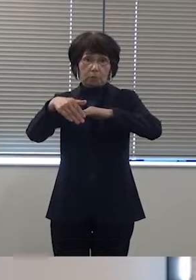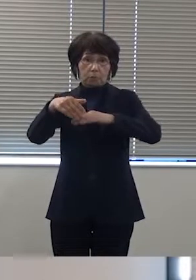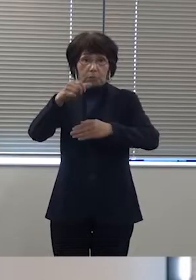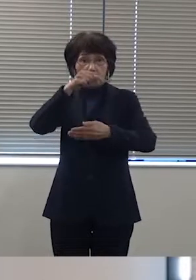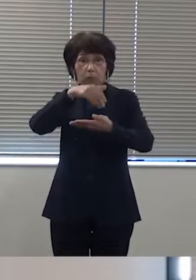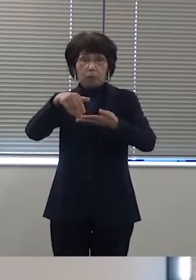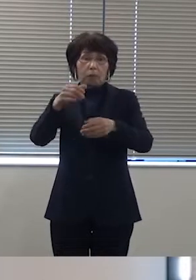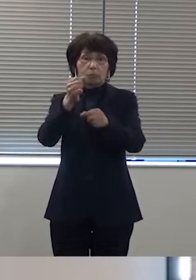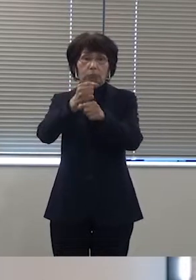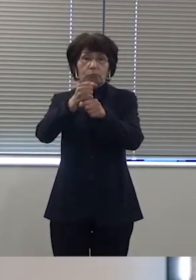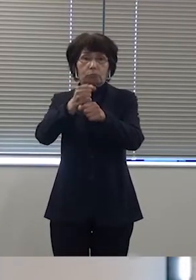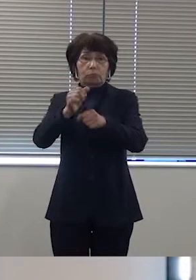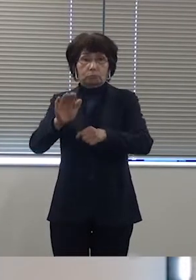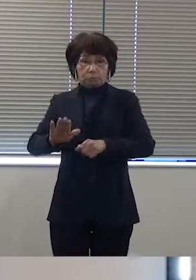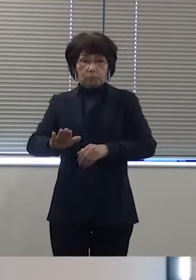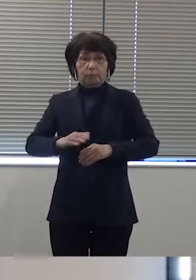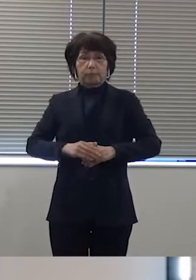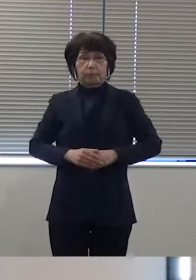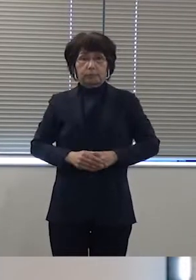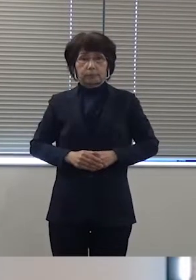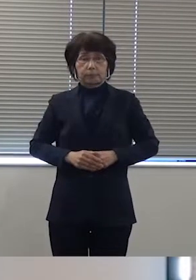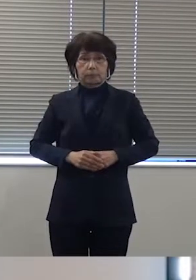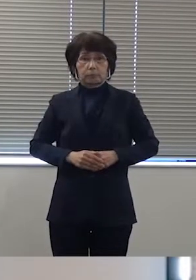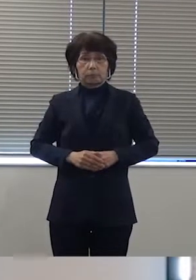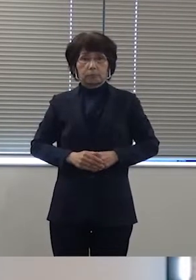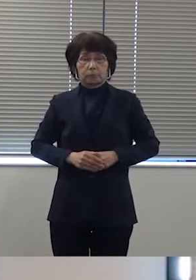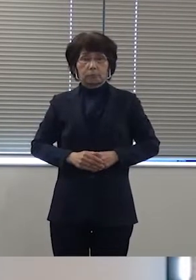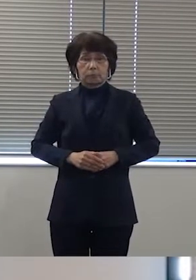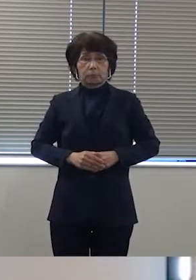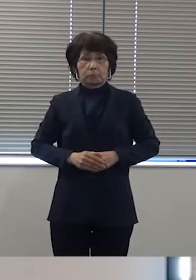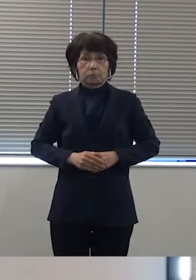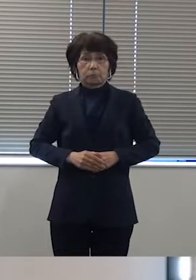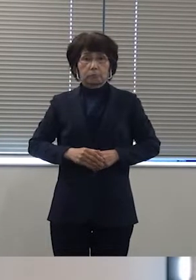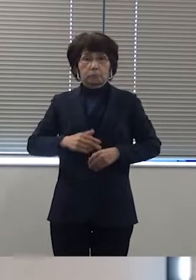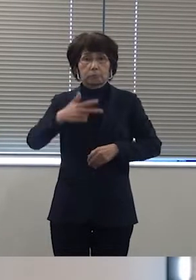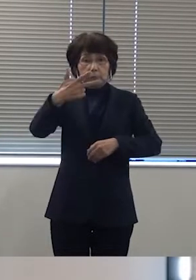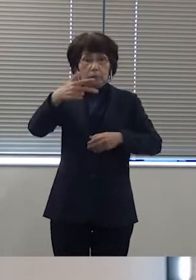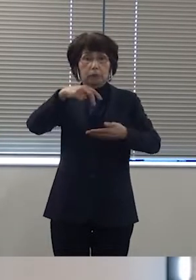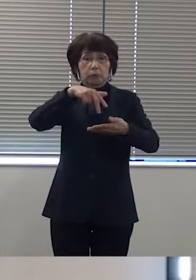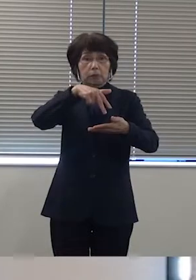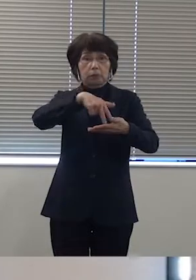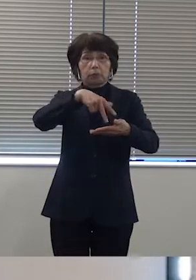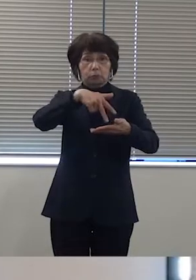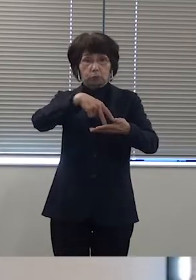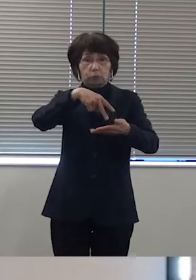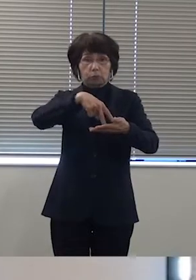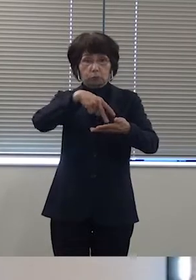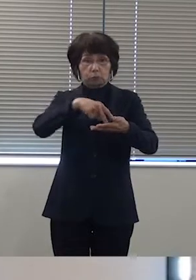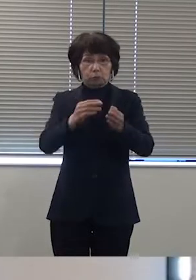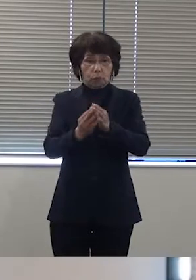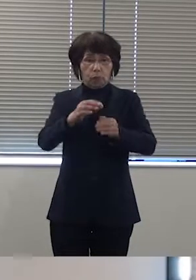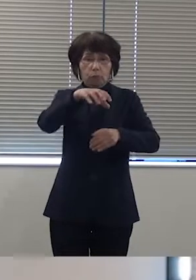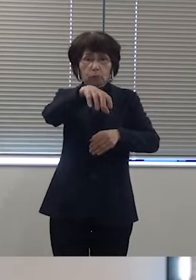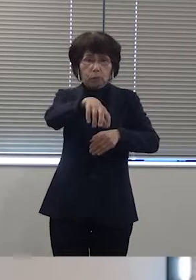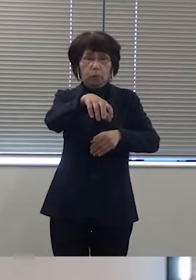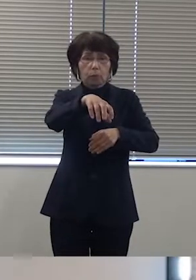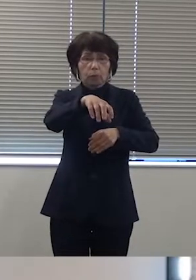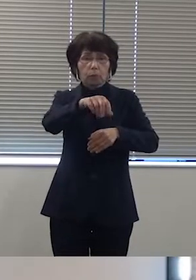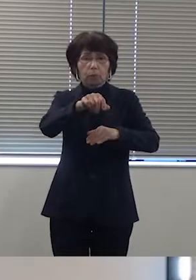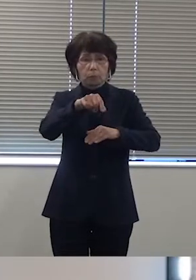が、一律の保育所ですが、保育士も非常にですね、事務が相